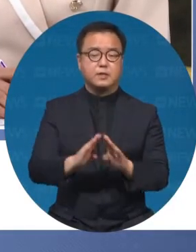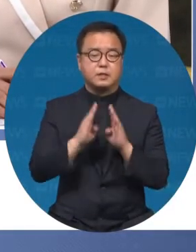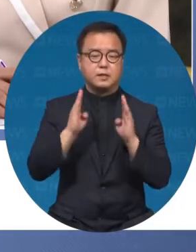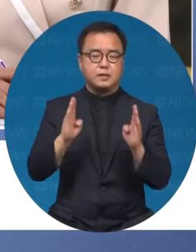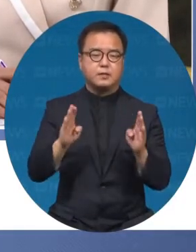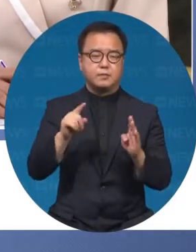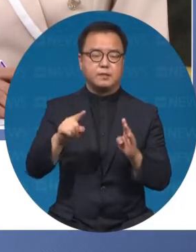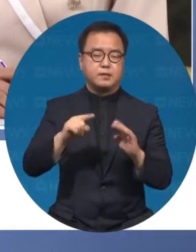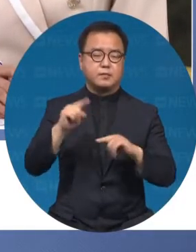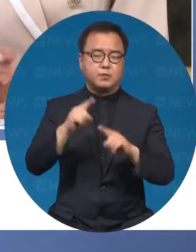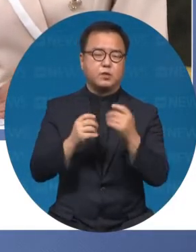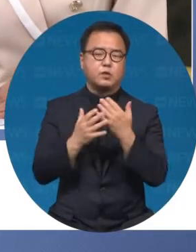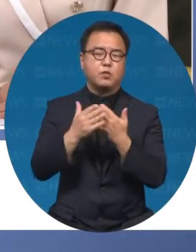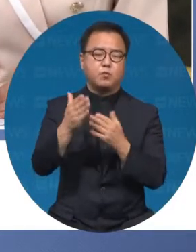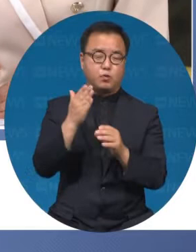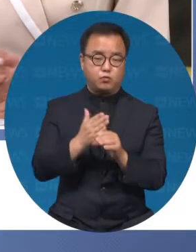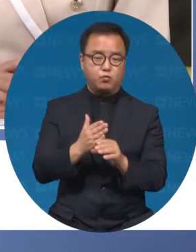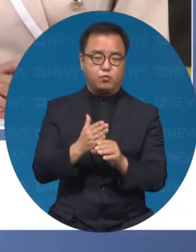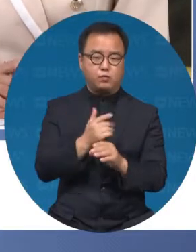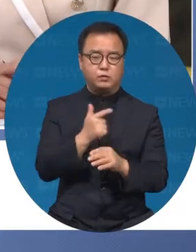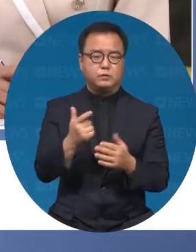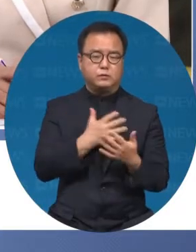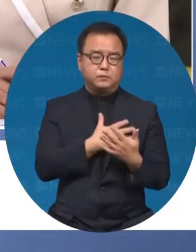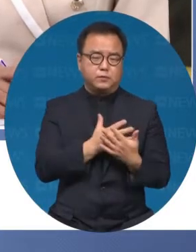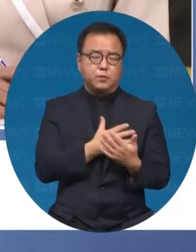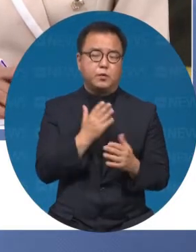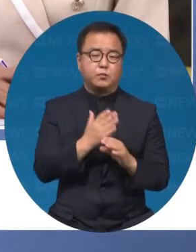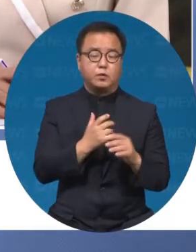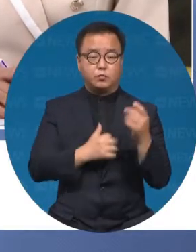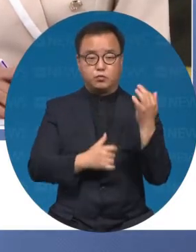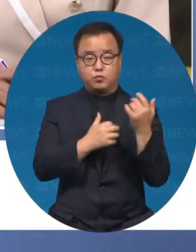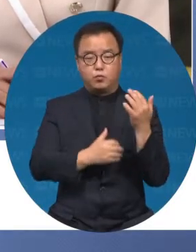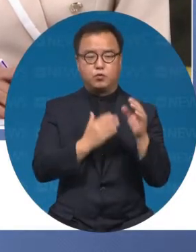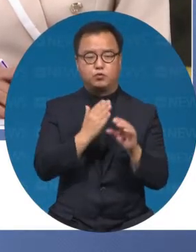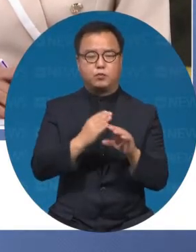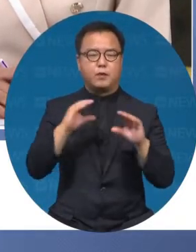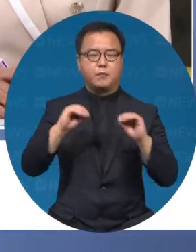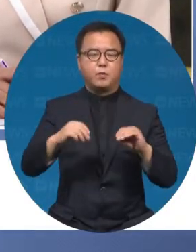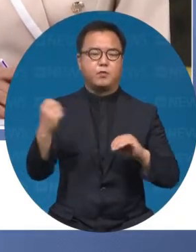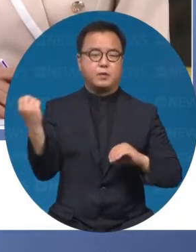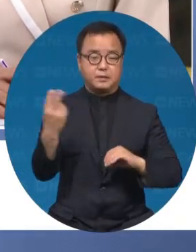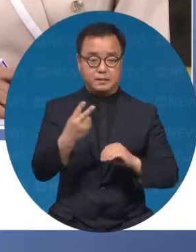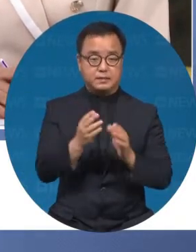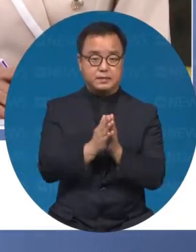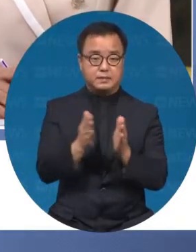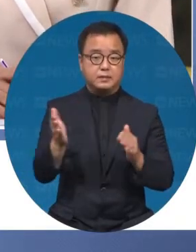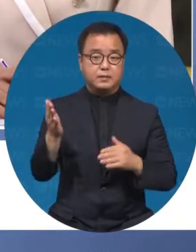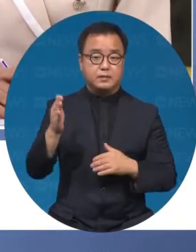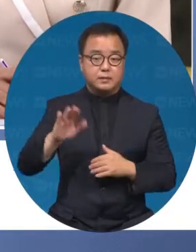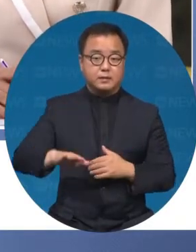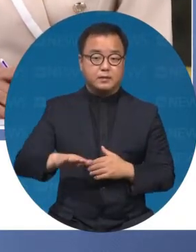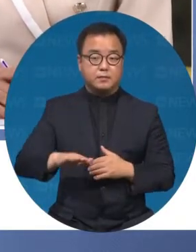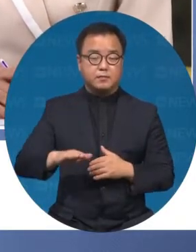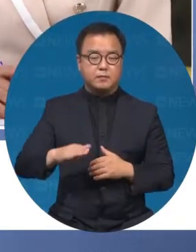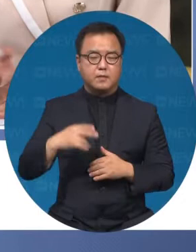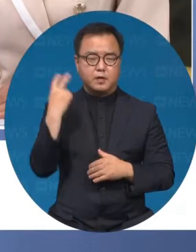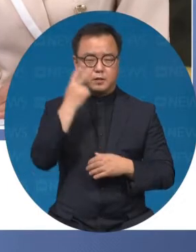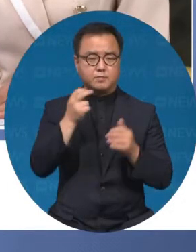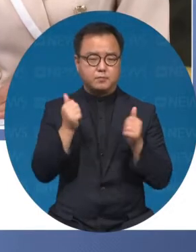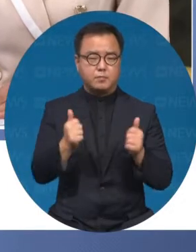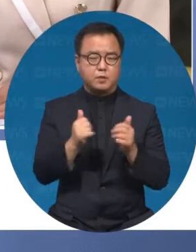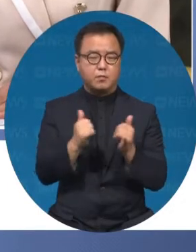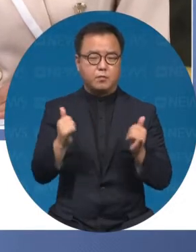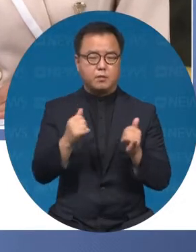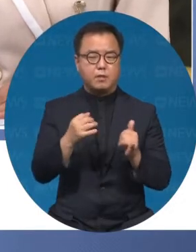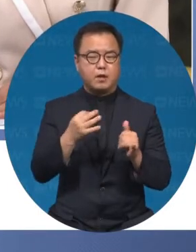알람브라 콩쿠르 본선에서 너무 긴장한 탓에 연주 도중 멈추고 다시 시작했음에도 불구하고 심사위원들이 그건